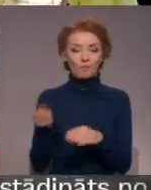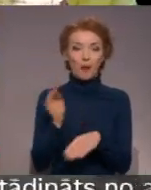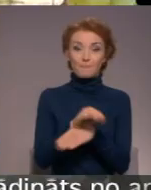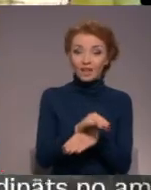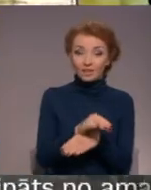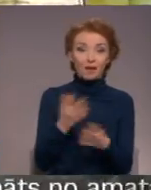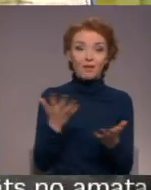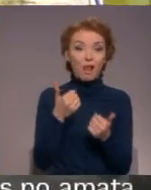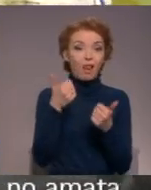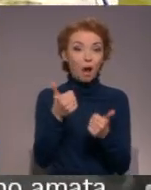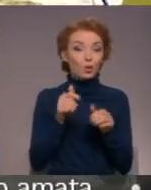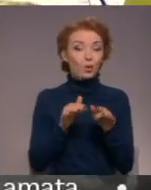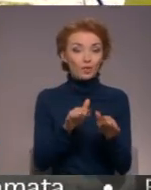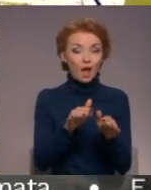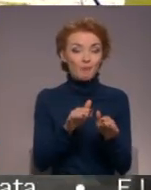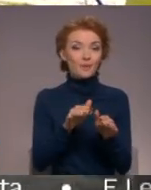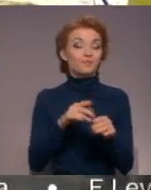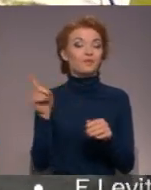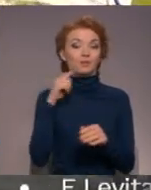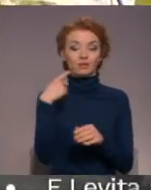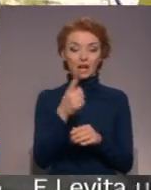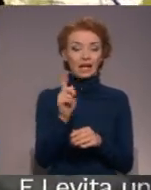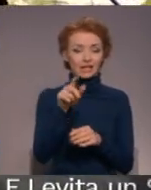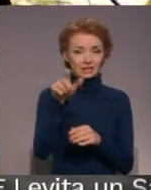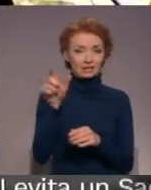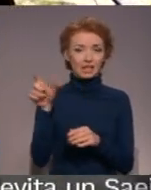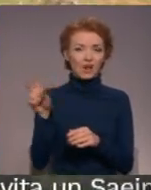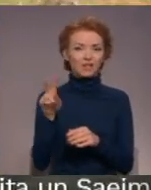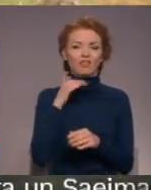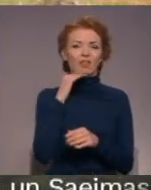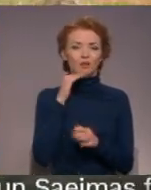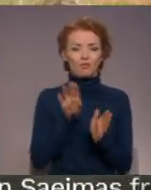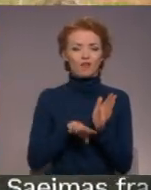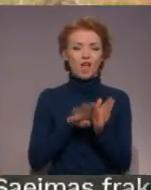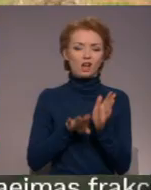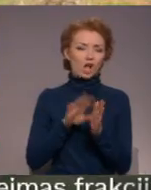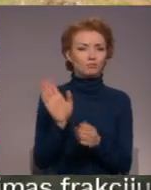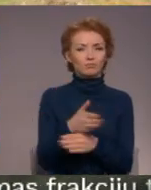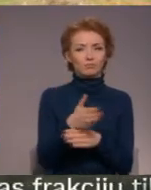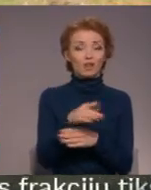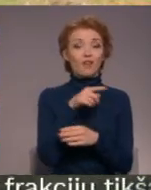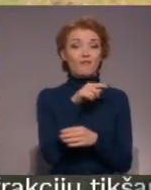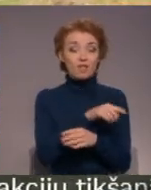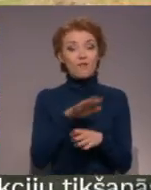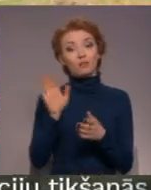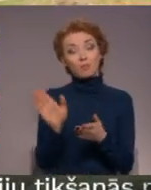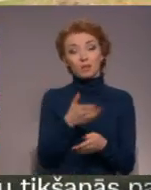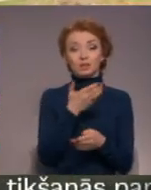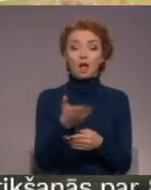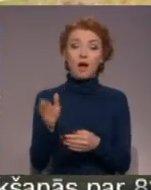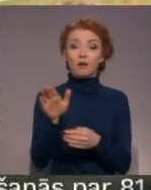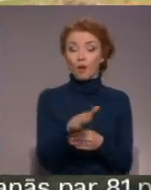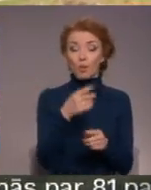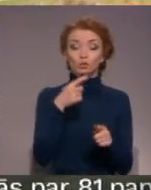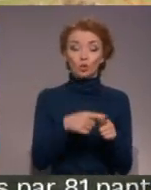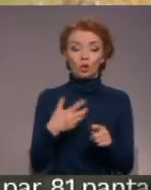kādu ļoti noderīgu nodarbi. Ir cilvēki, kas negrib vienkārši tāpat staigāt. Tad viņi var šādi staigāt, viņi izstaigājas arī interesanti. Un